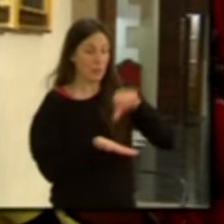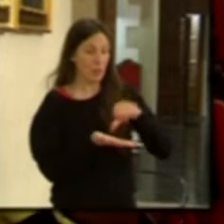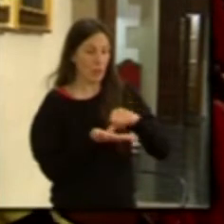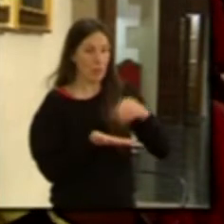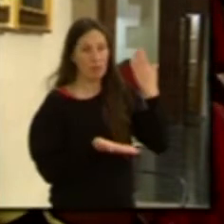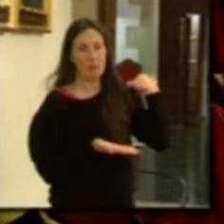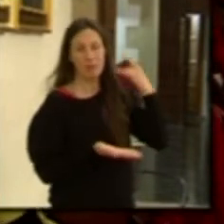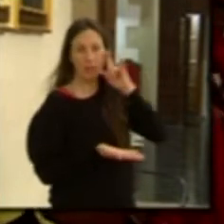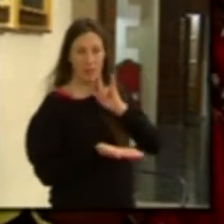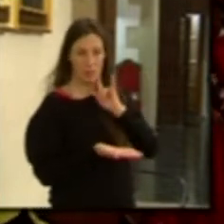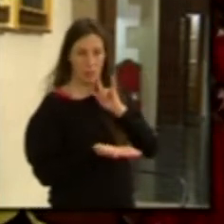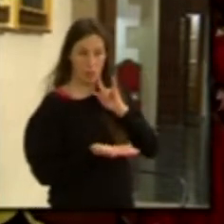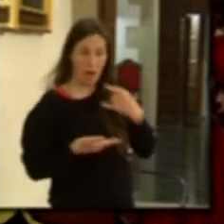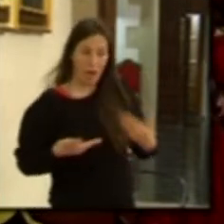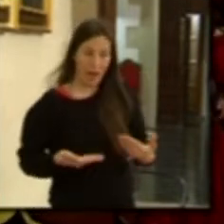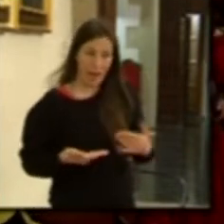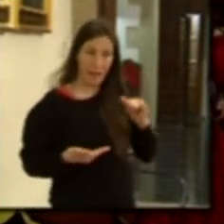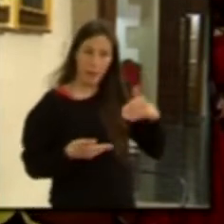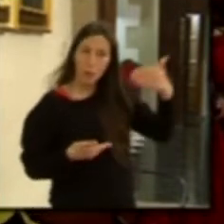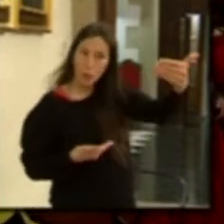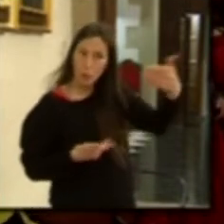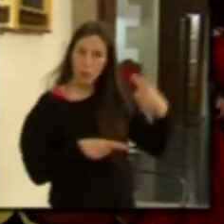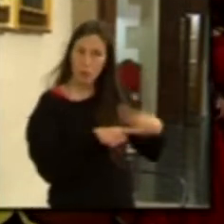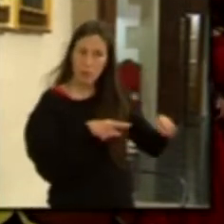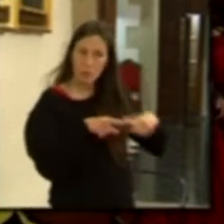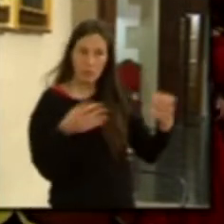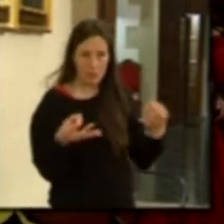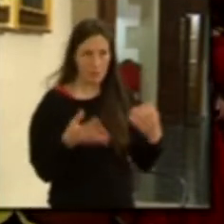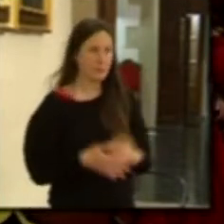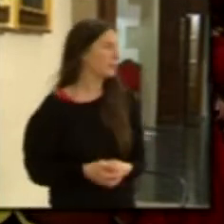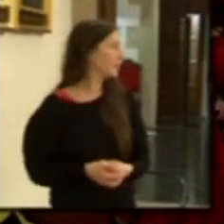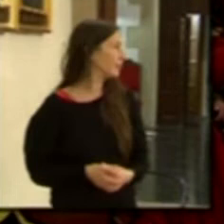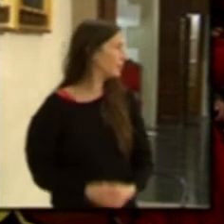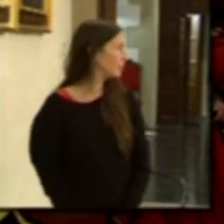futur. Gràcies, Elisabet, i la paraula és teva.